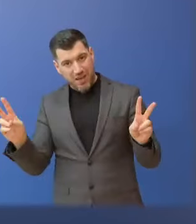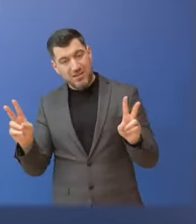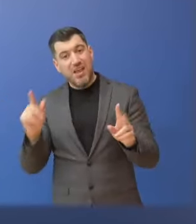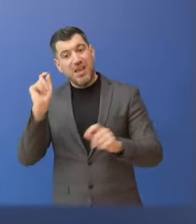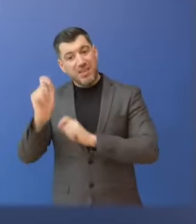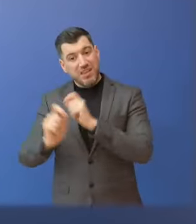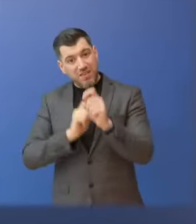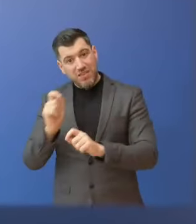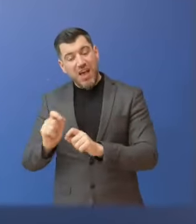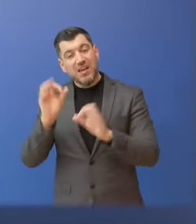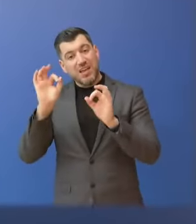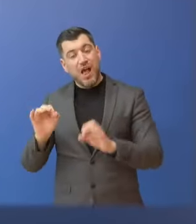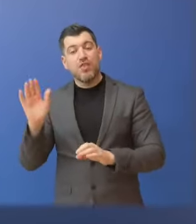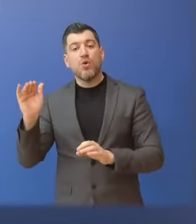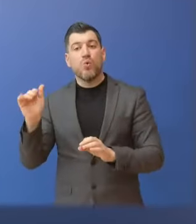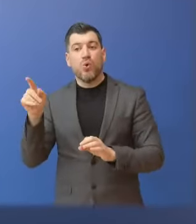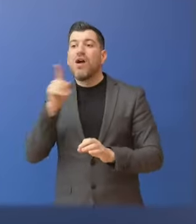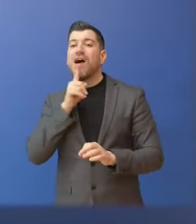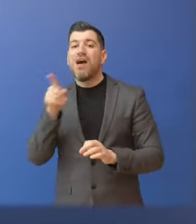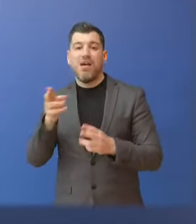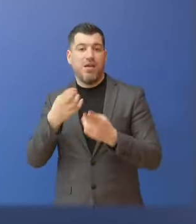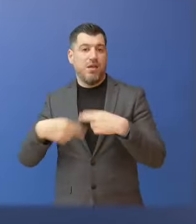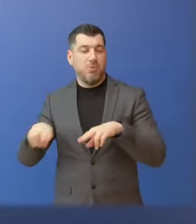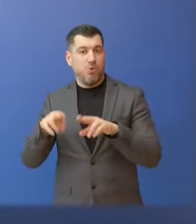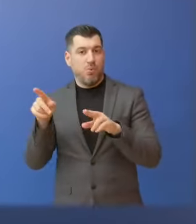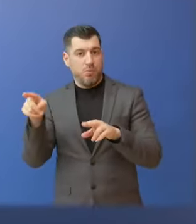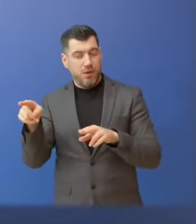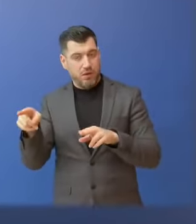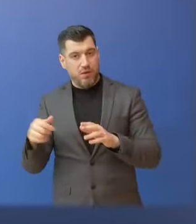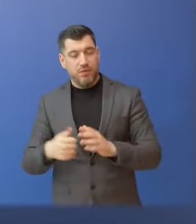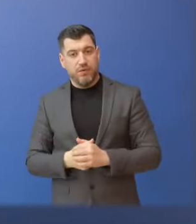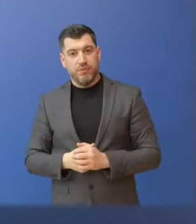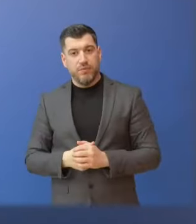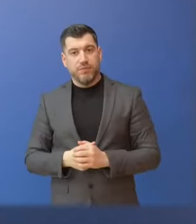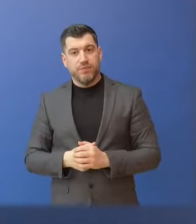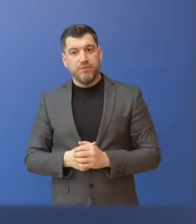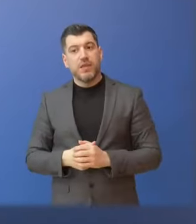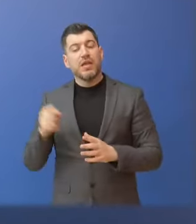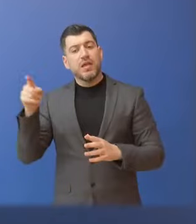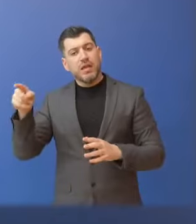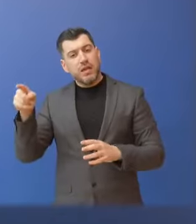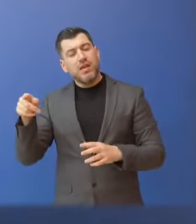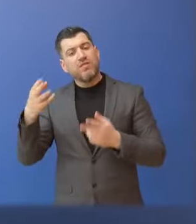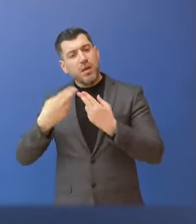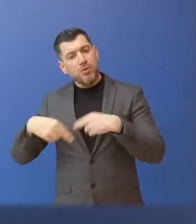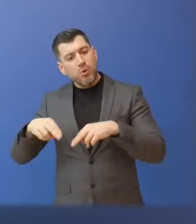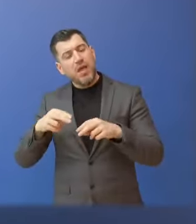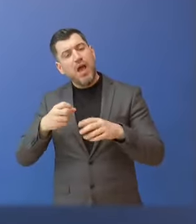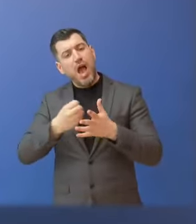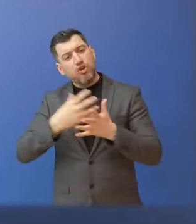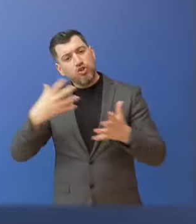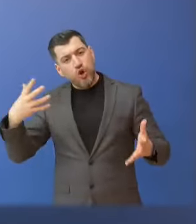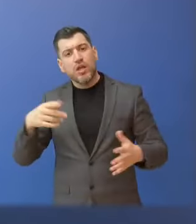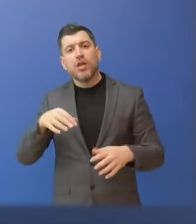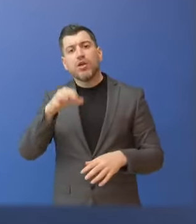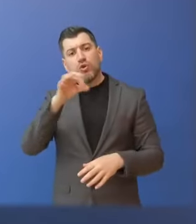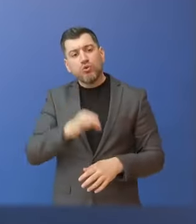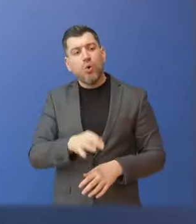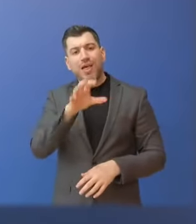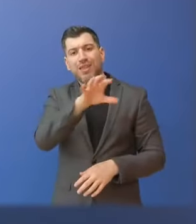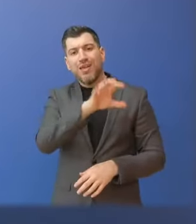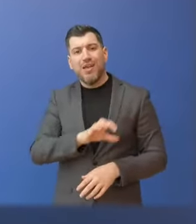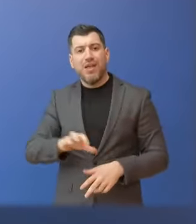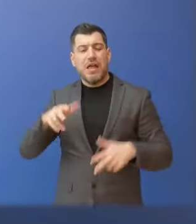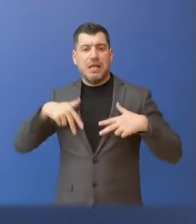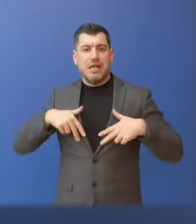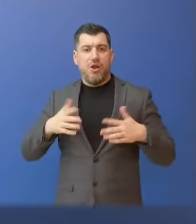καλοκαίρι κάθε ιούλιο και έχει προφανώς ένα χαρακτήρα αξιολόγησης των πεπραγμένων κάθε κράτους να πούμε καταρχάς ότι στην τελευταία η